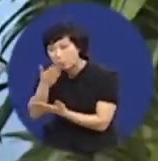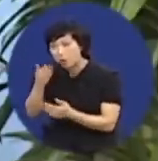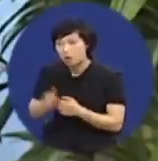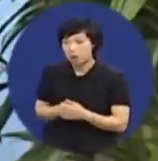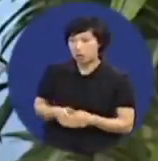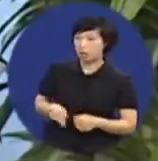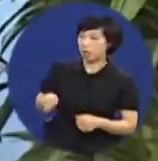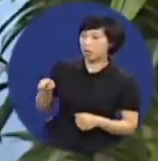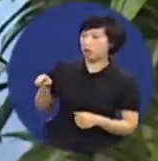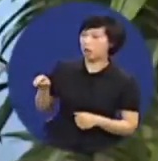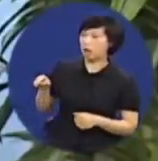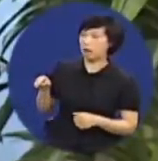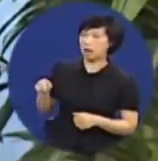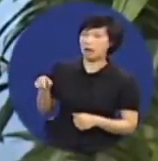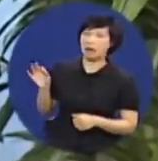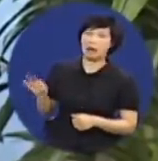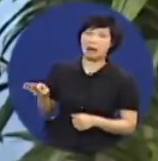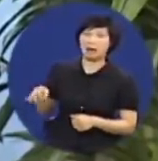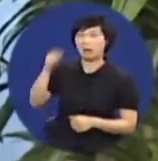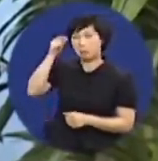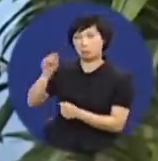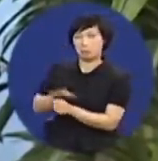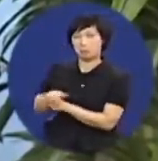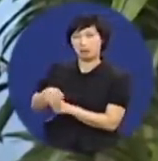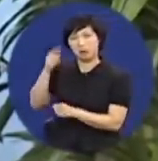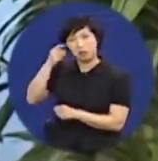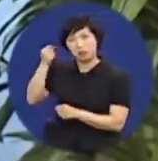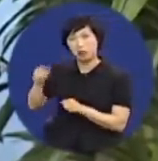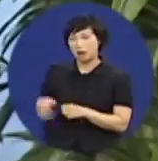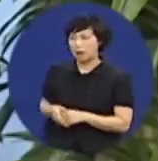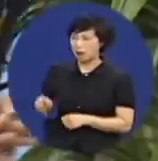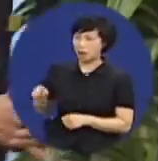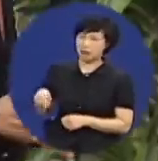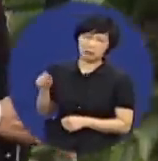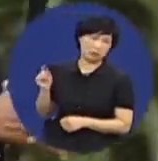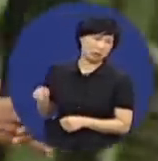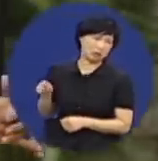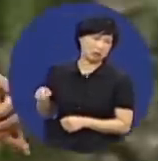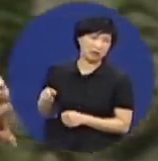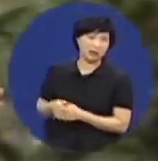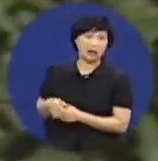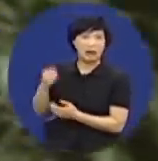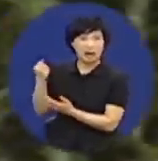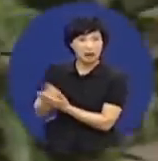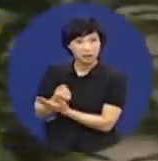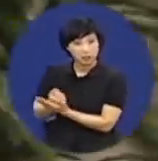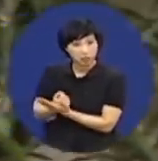その貧しい人を見るたびにどんなにかわいそうと思ったか分かりません。